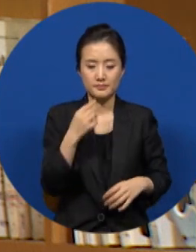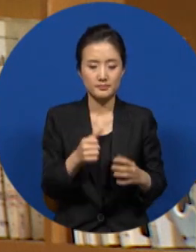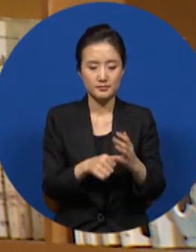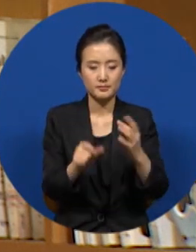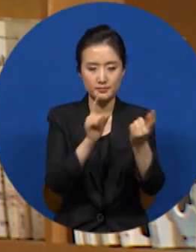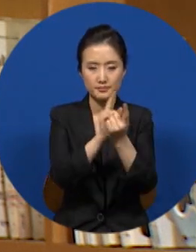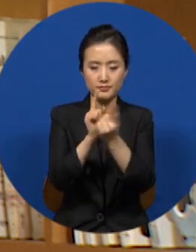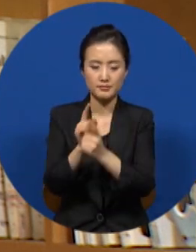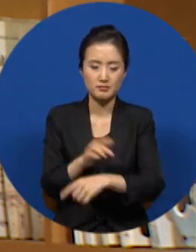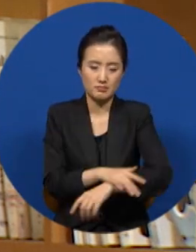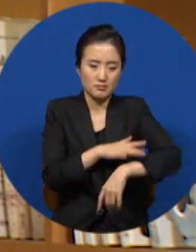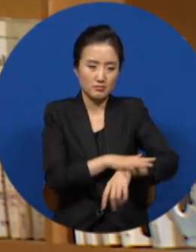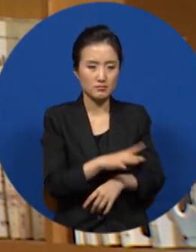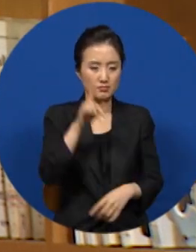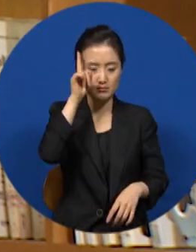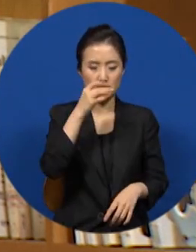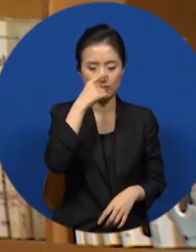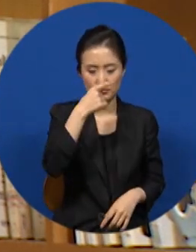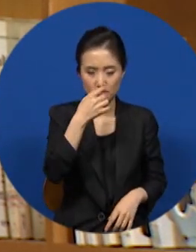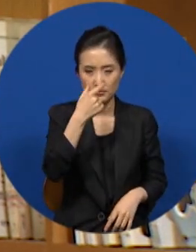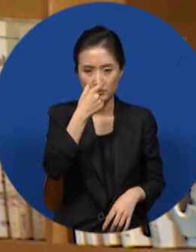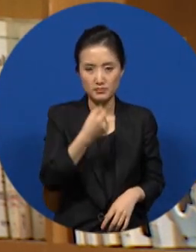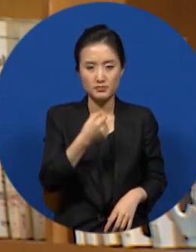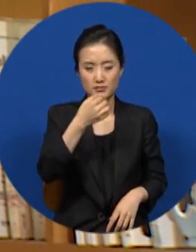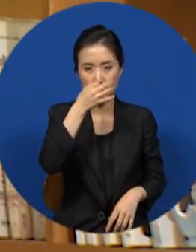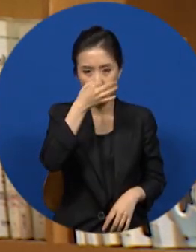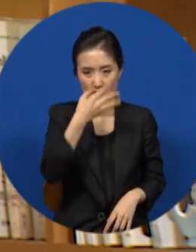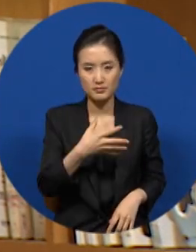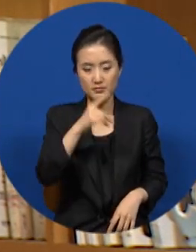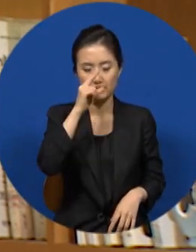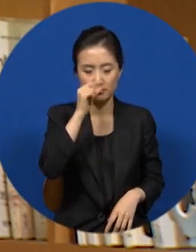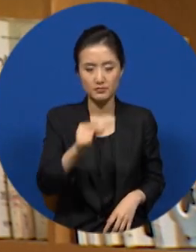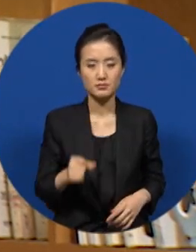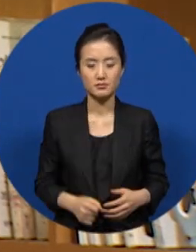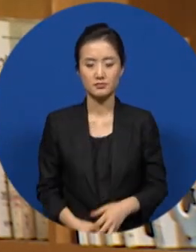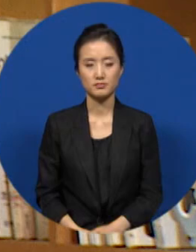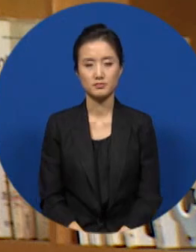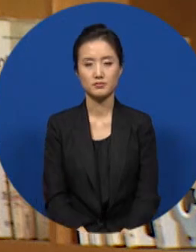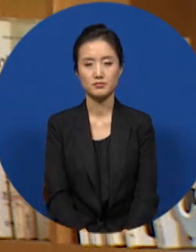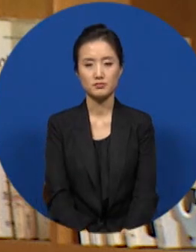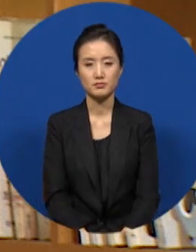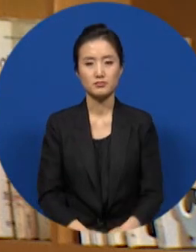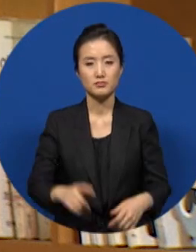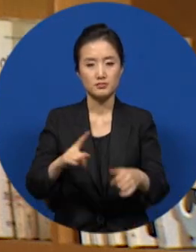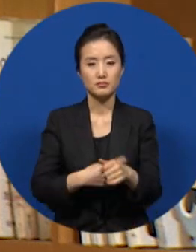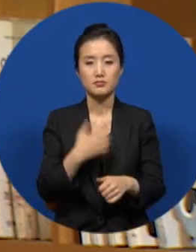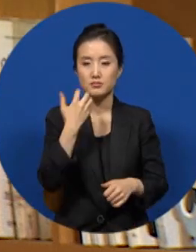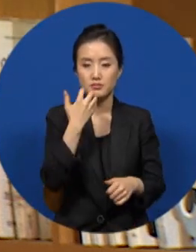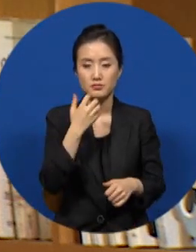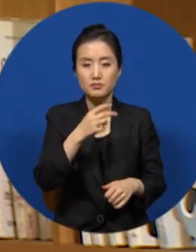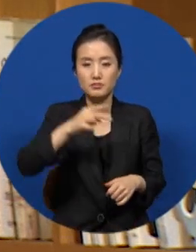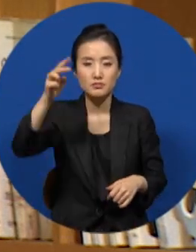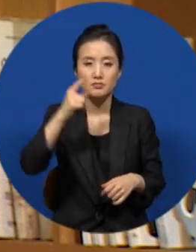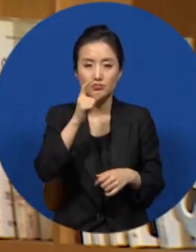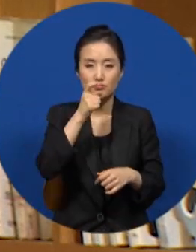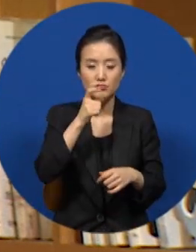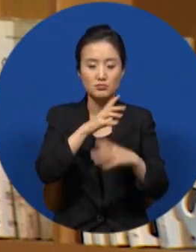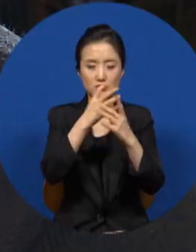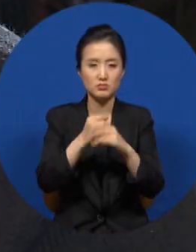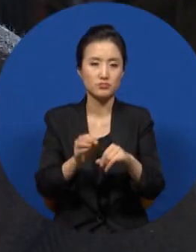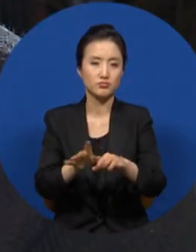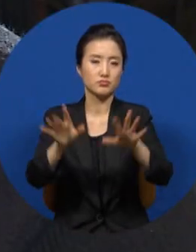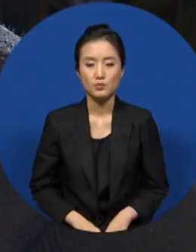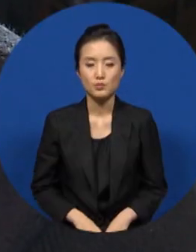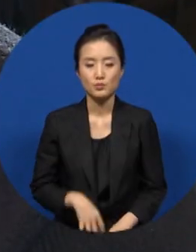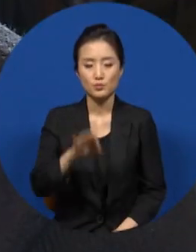그래서 색즉시공이라 하지 않습니까? 색은 물질을 나눴더니 즉 공이 되더라. 그런 공들이 자락 모이면 공즉시색이 되는